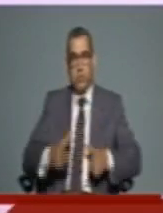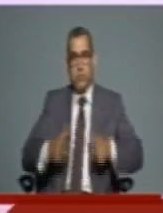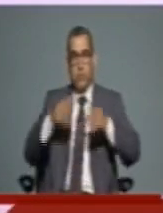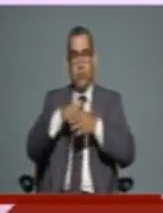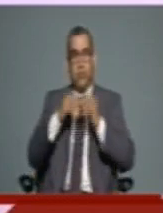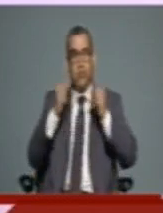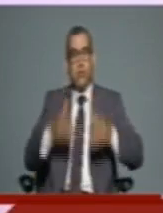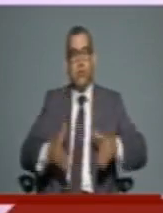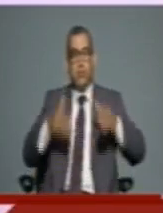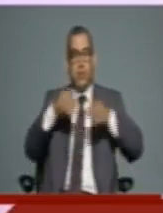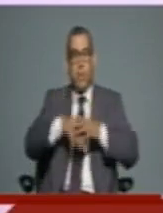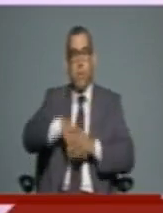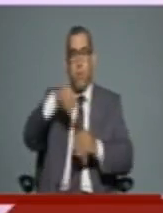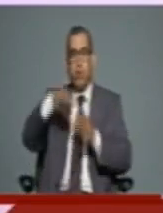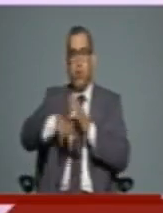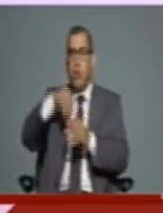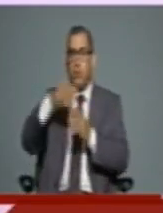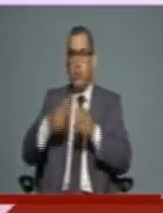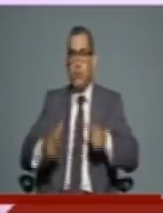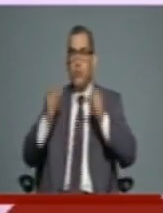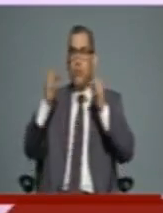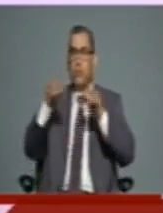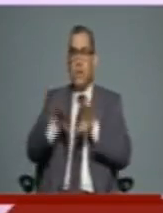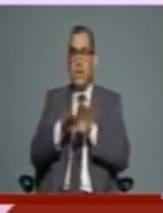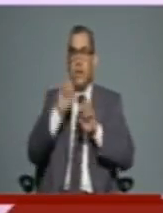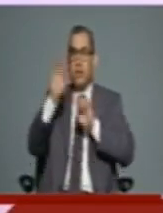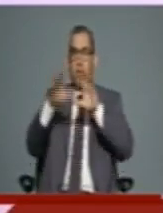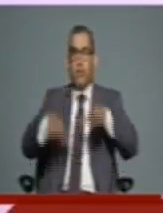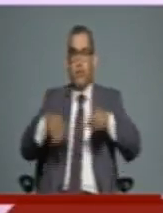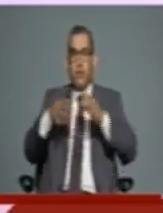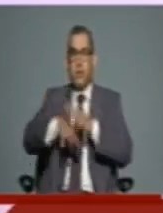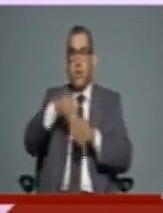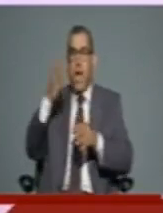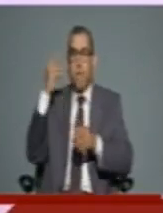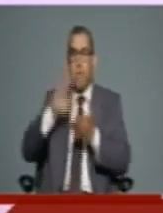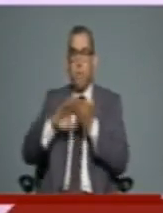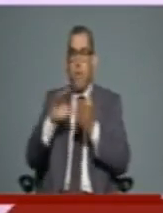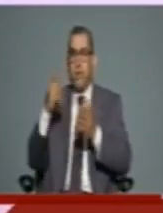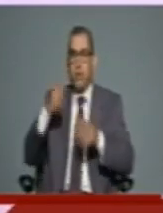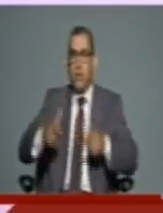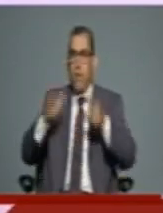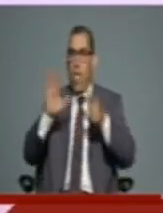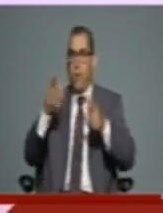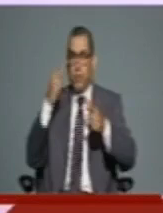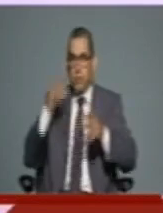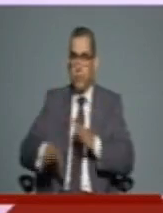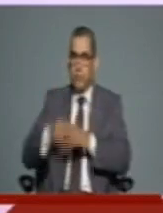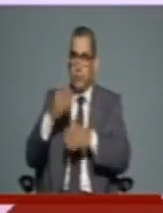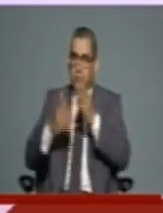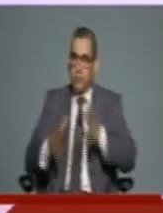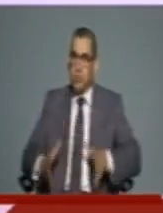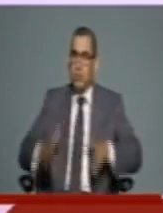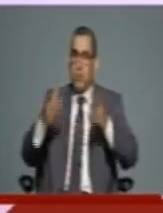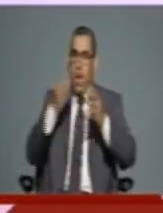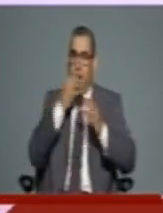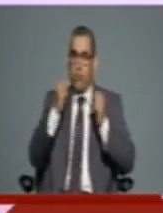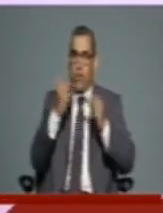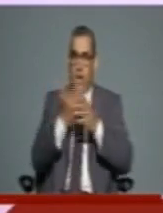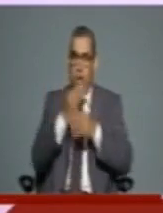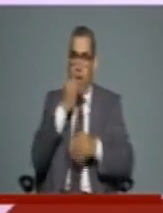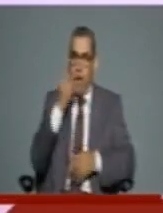المشروع القومي الأساسي في جزء أساسي منه للأمن الغذائي.